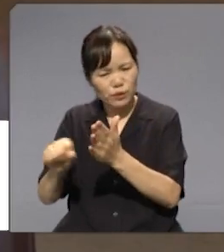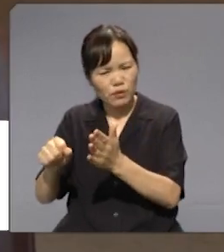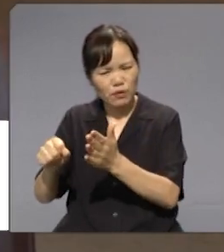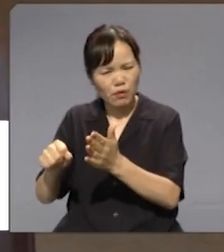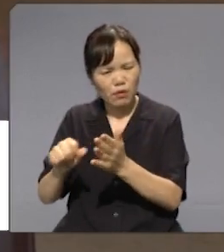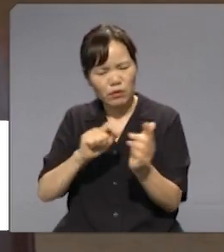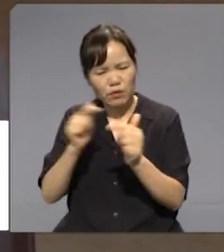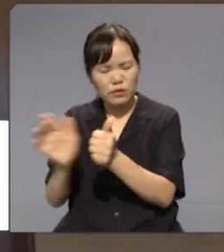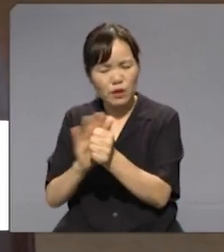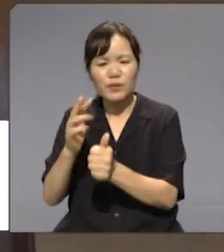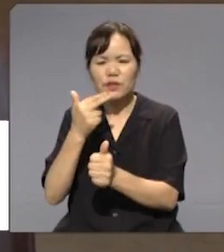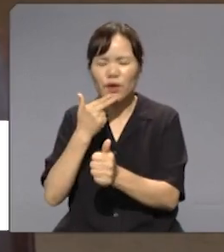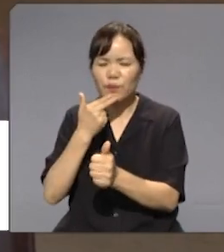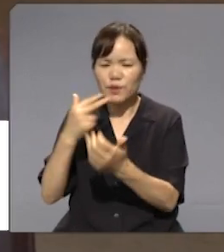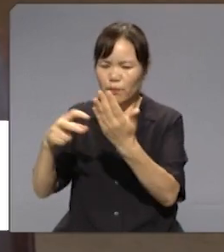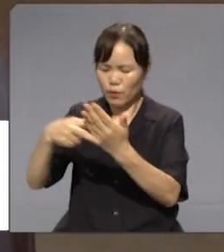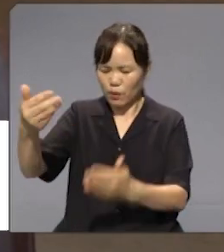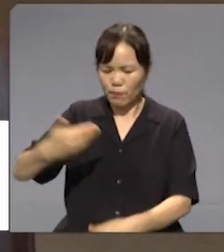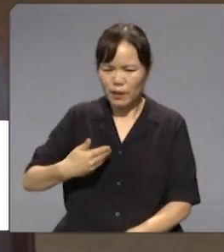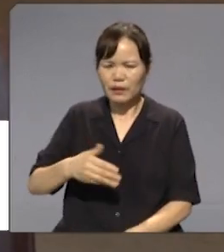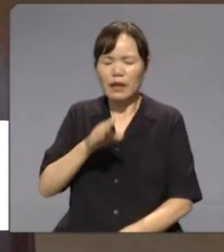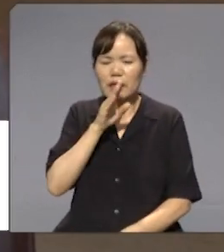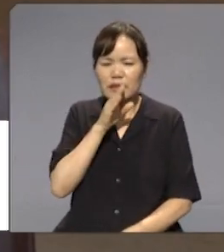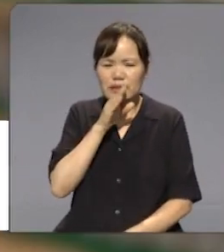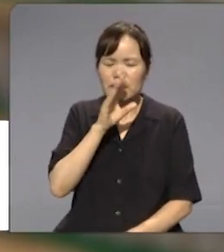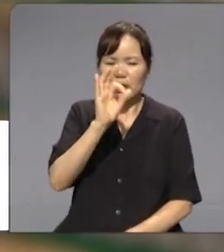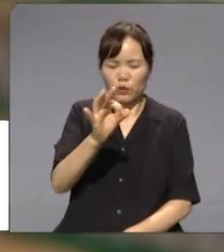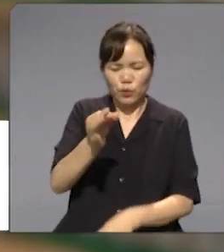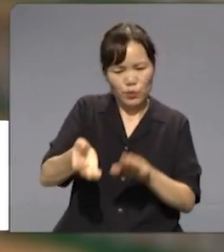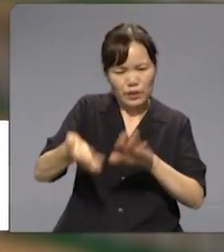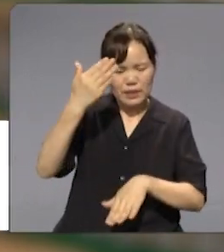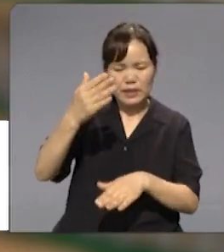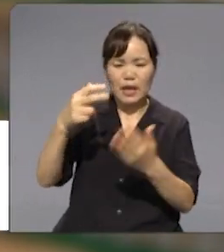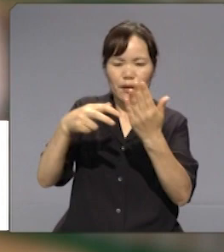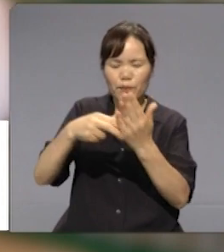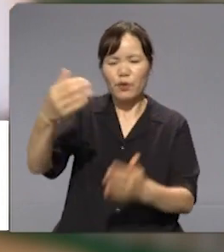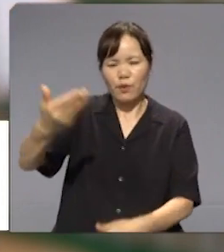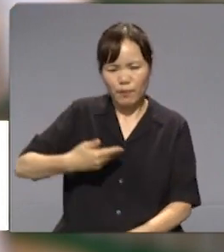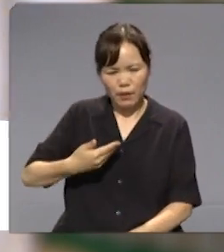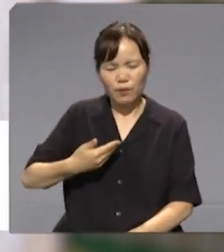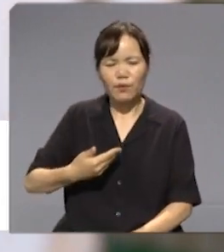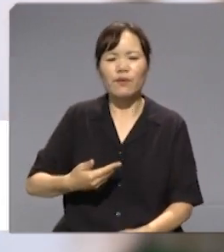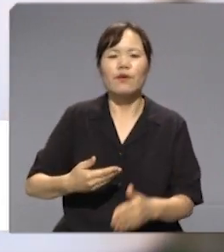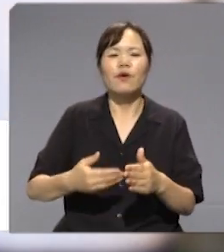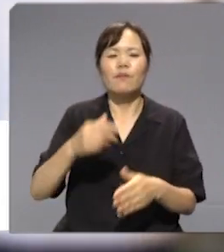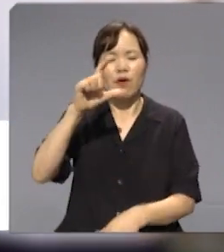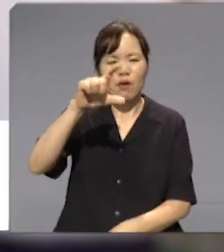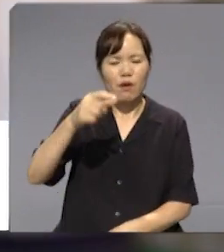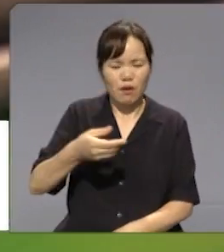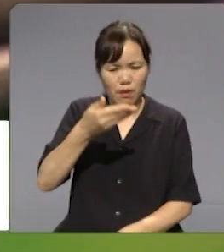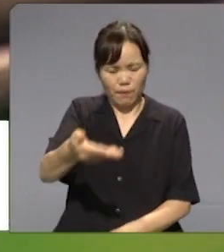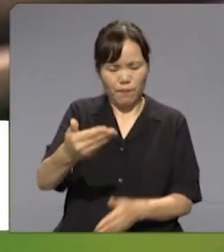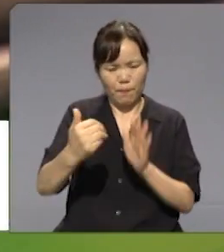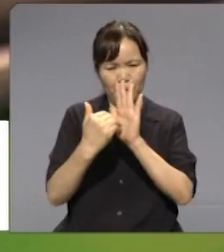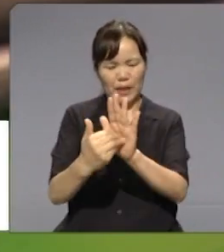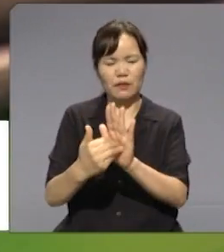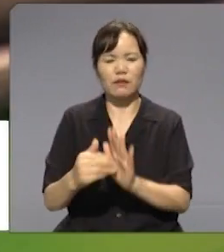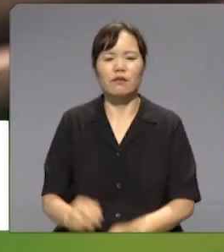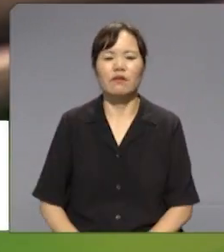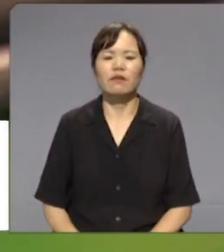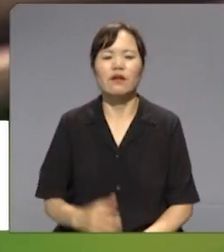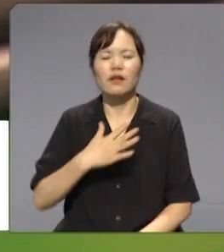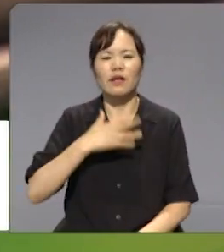수수하는 행위 실제 거래가액 이상의 상품권을 수수하는 행위 결제 거부 행위 등입니다 안산시는